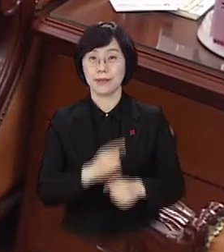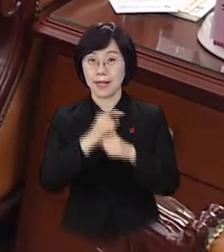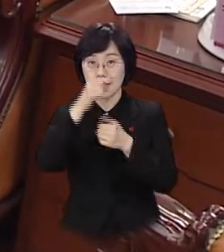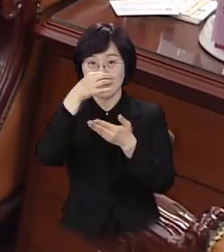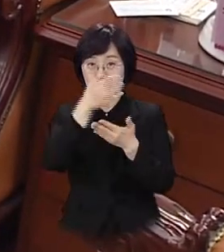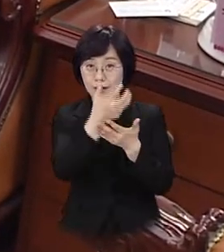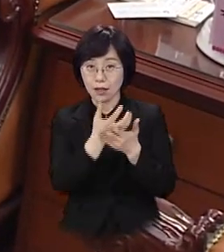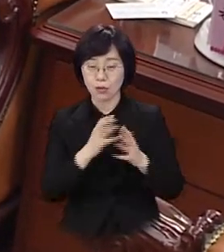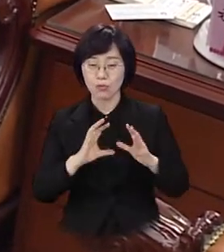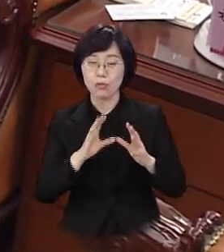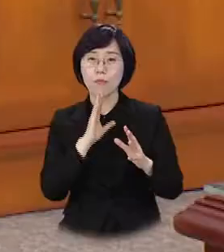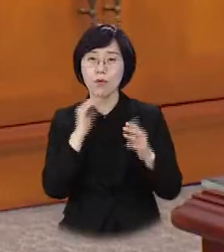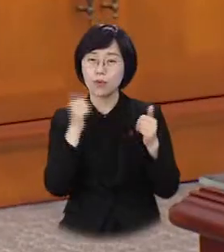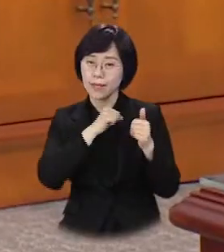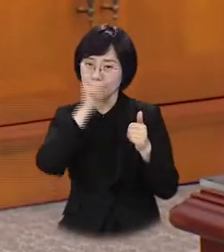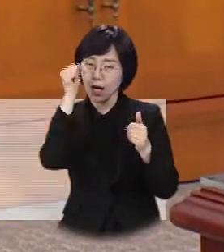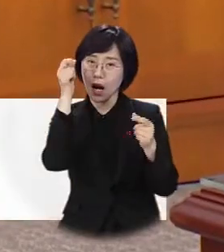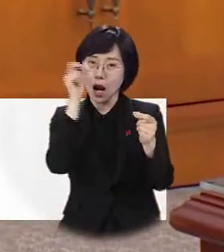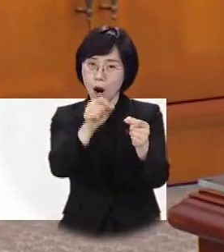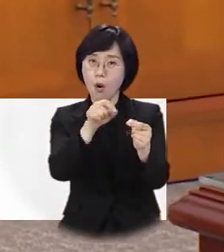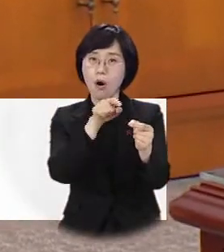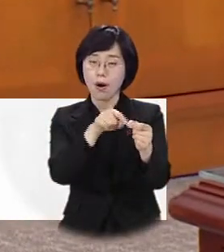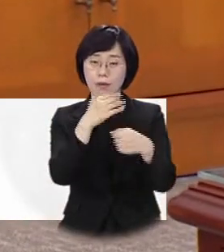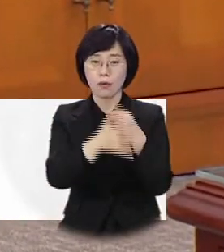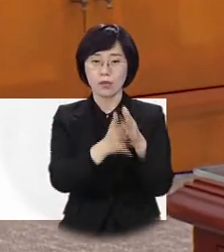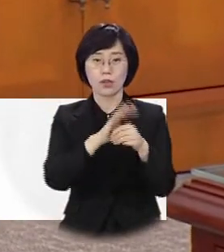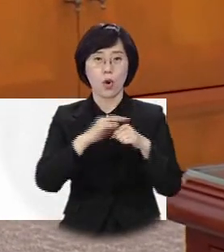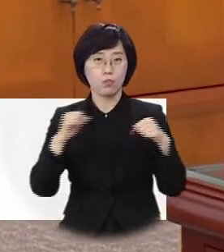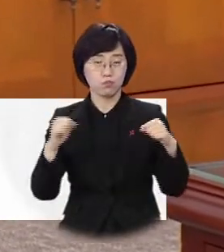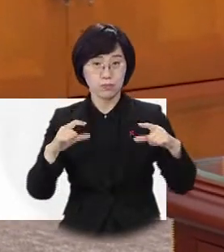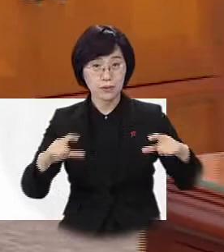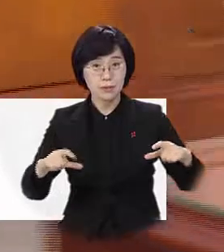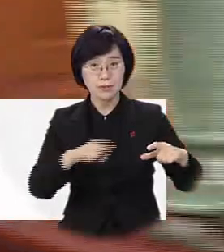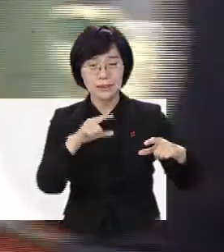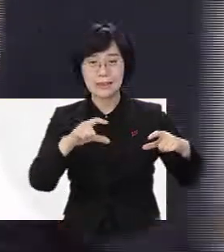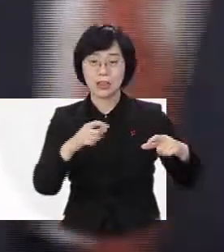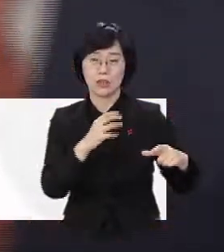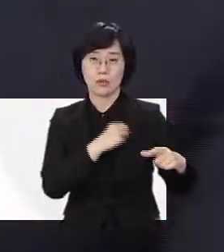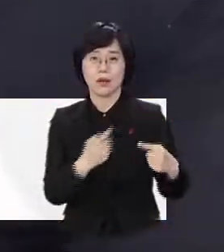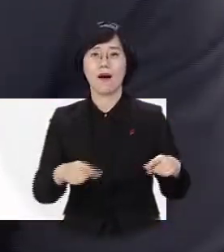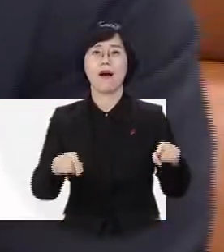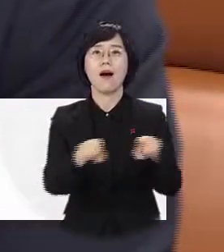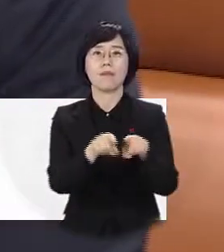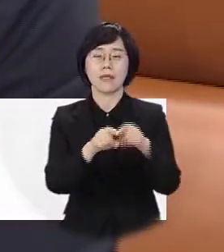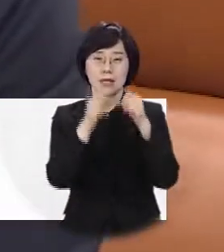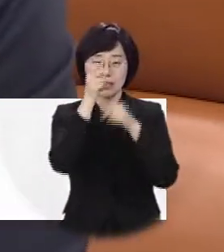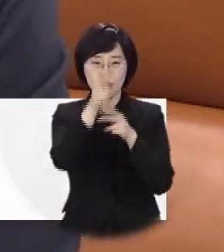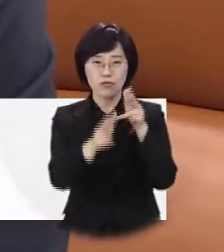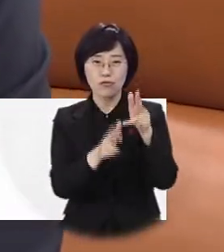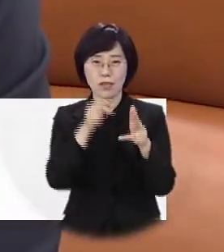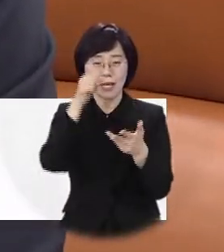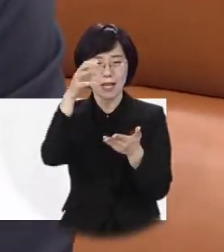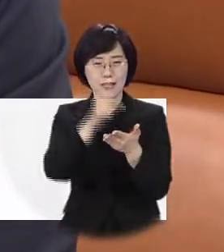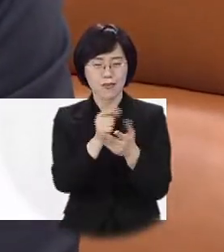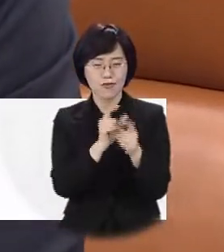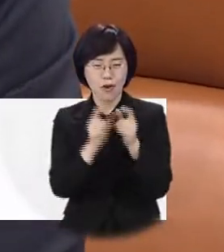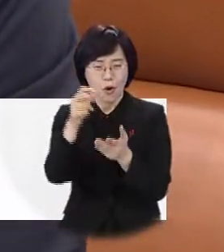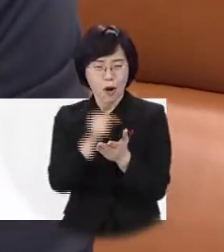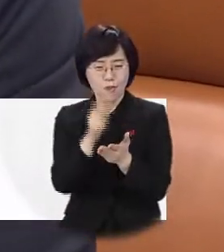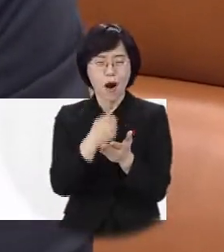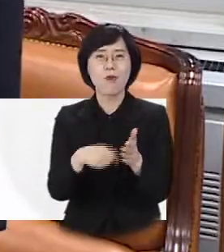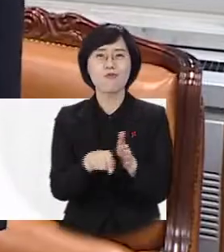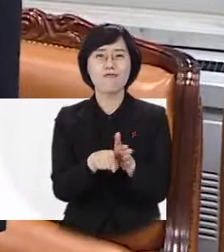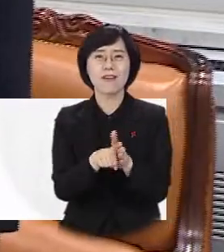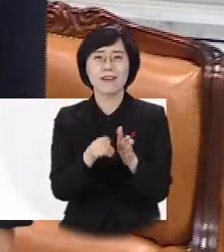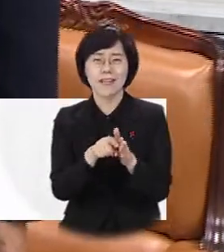내년도 예산안의 국회 본회의 통과를 앞두고 대구시와 경북도가 지역 의원들과 함께 신규 사업 예산을 하나라도 더 확보하기